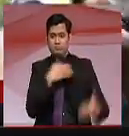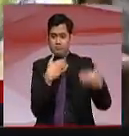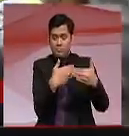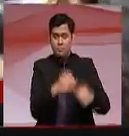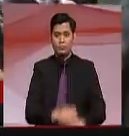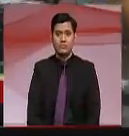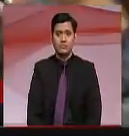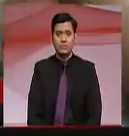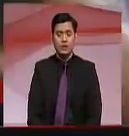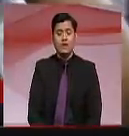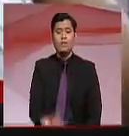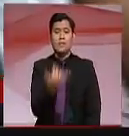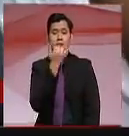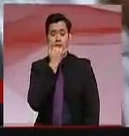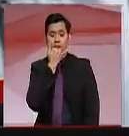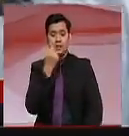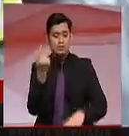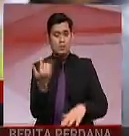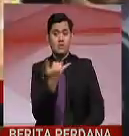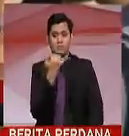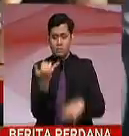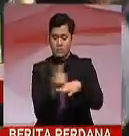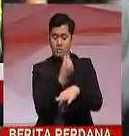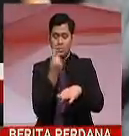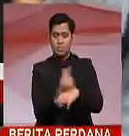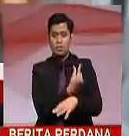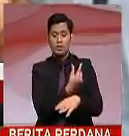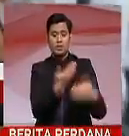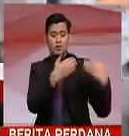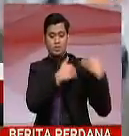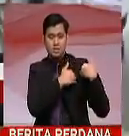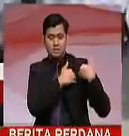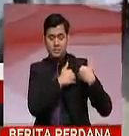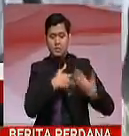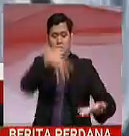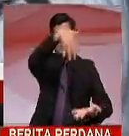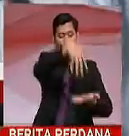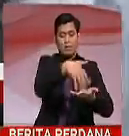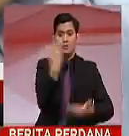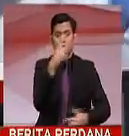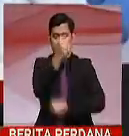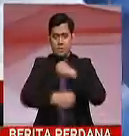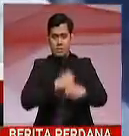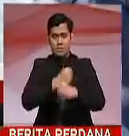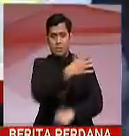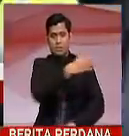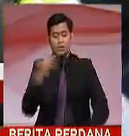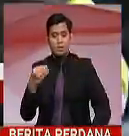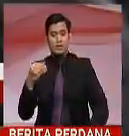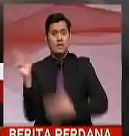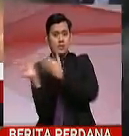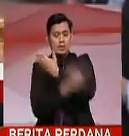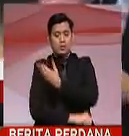hai bagi kesalahan salah guna kuasa Datuk Seri Najib dikenakan hukuman penjara 12 tahun dan denda